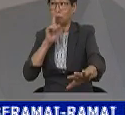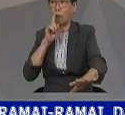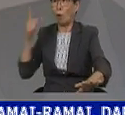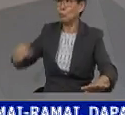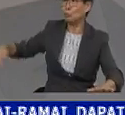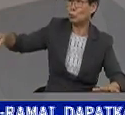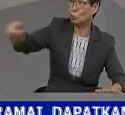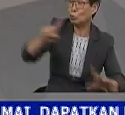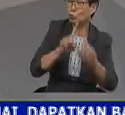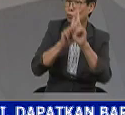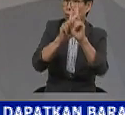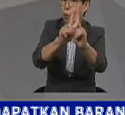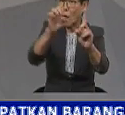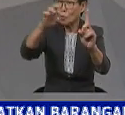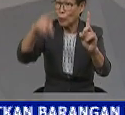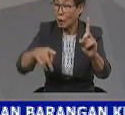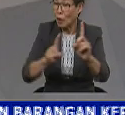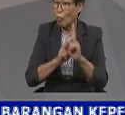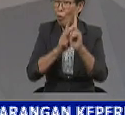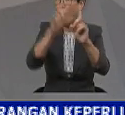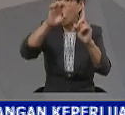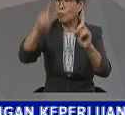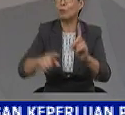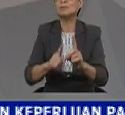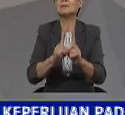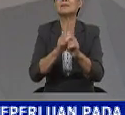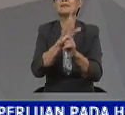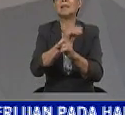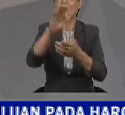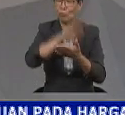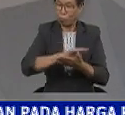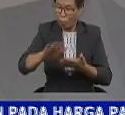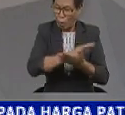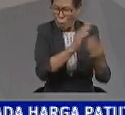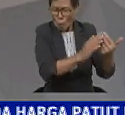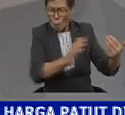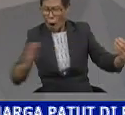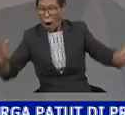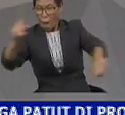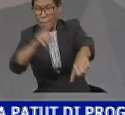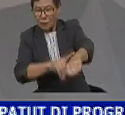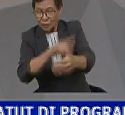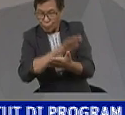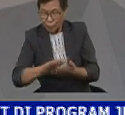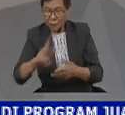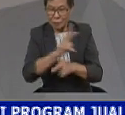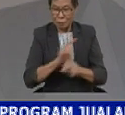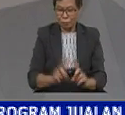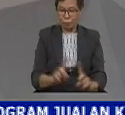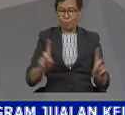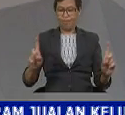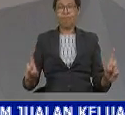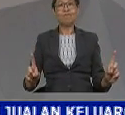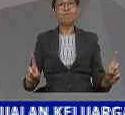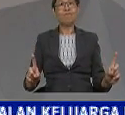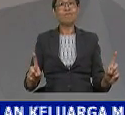Anda mematuhi shop dan juga mengamalkan pembela kebersihan sepanjang masa emas di kan jaga jarak anda